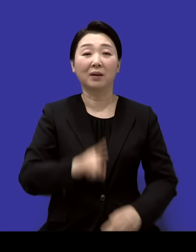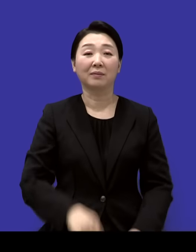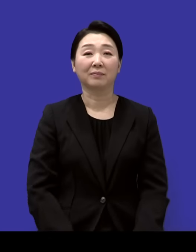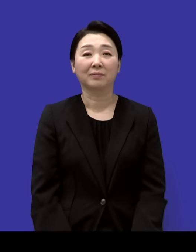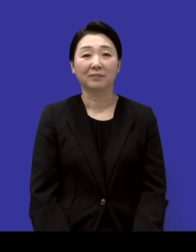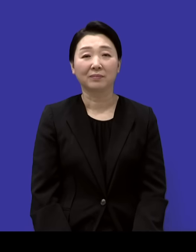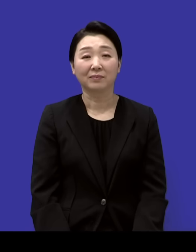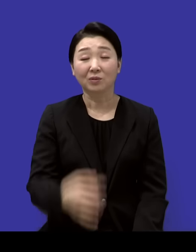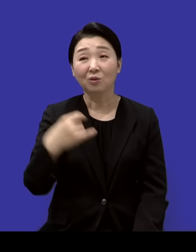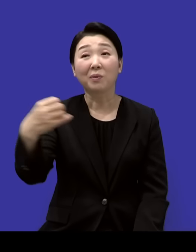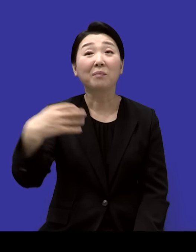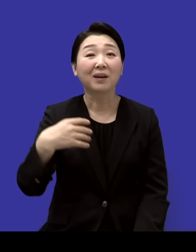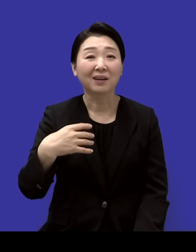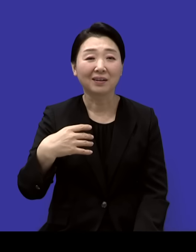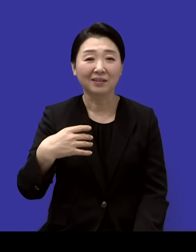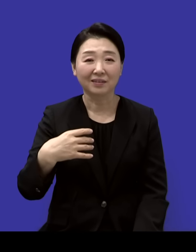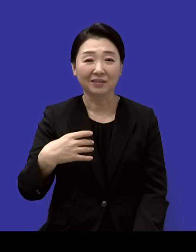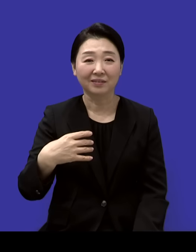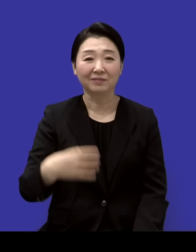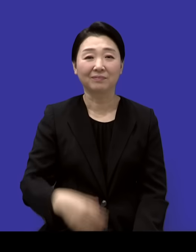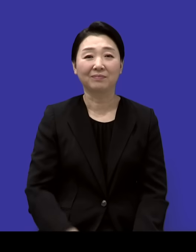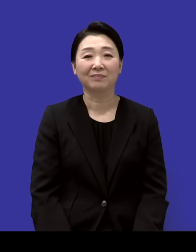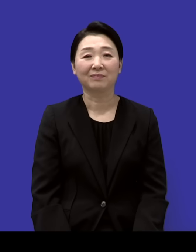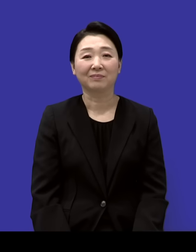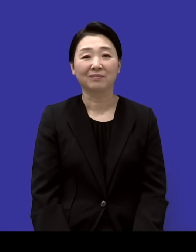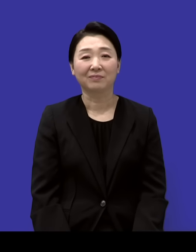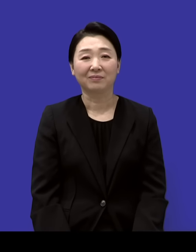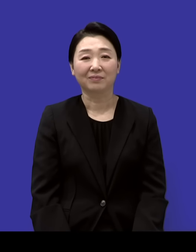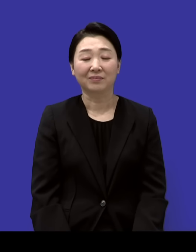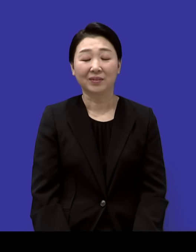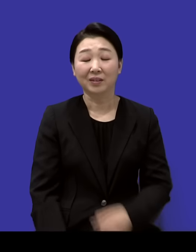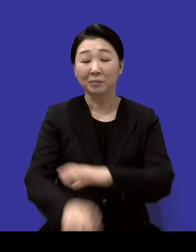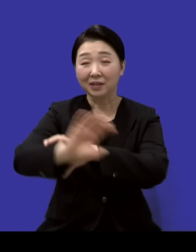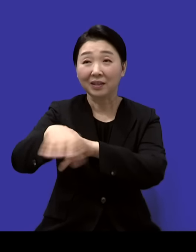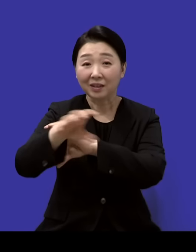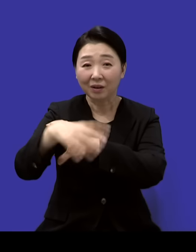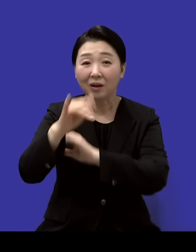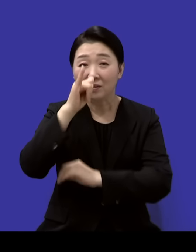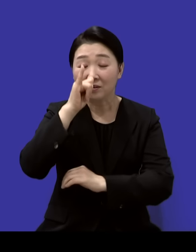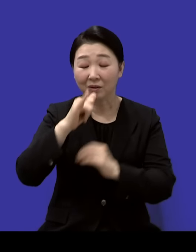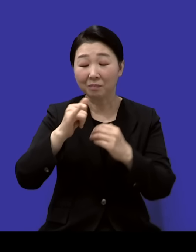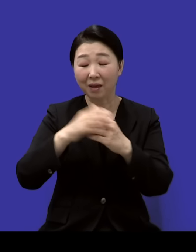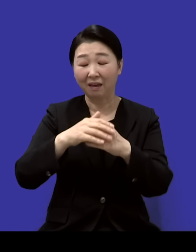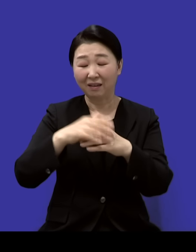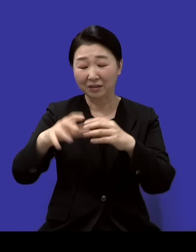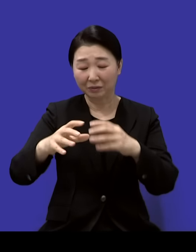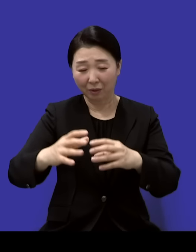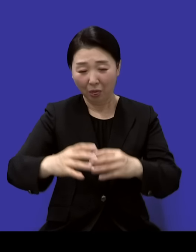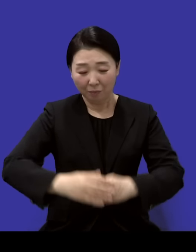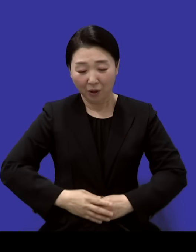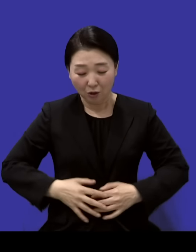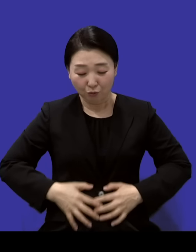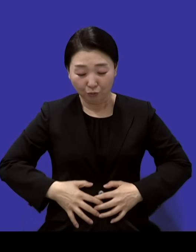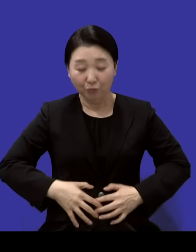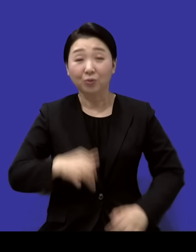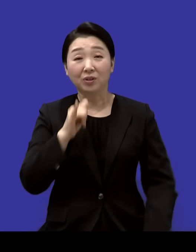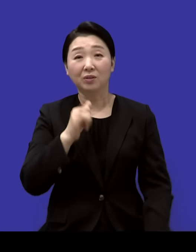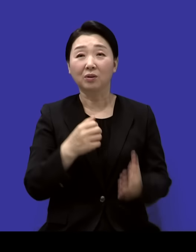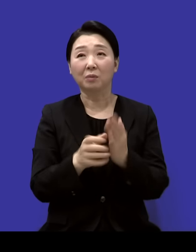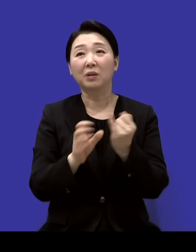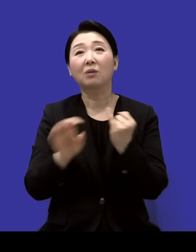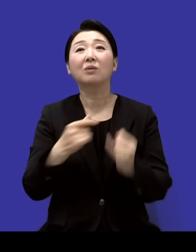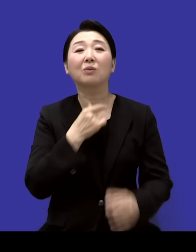이야기를 하셨어요? 합니다. 이제 원래 그런 여자예요. 그래서 이제 세탁기 달달 돌아갈 때 배를 대고서 저를 떨어뜨리려고. 근데 사실 생각해보면